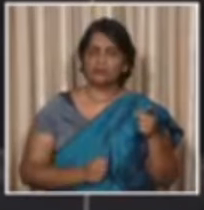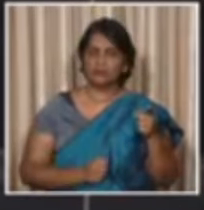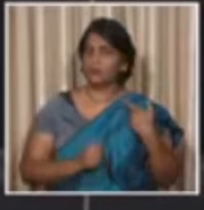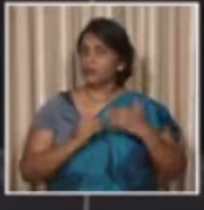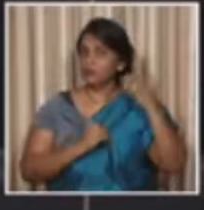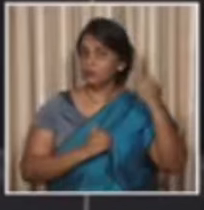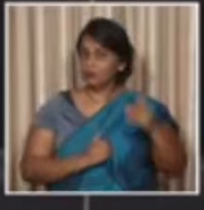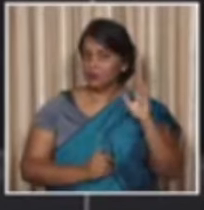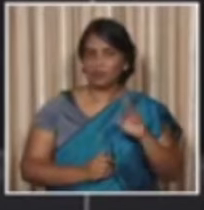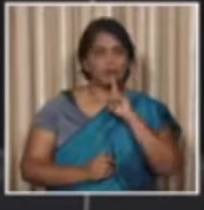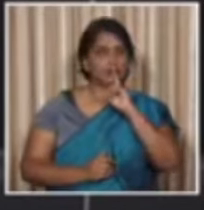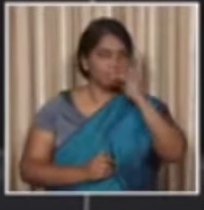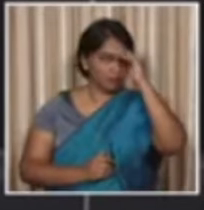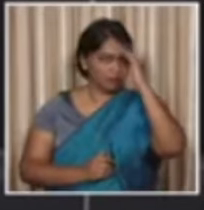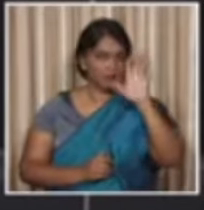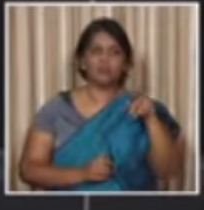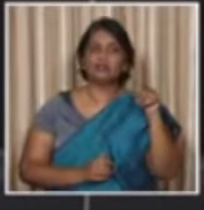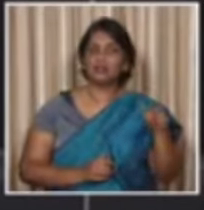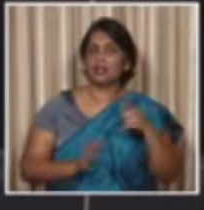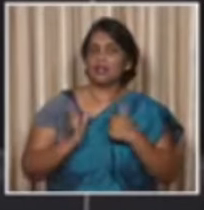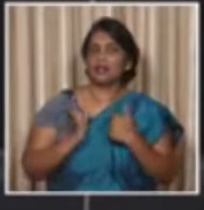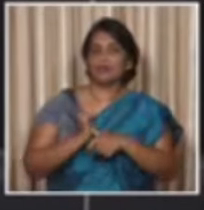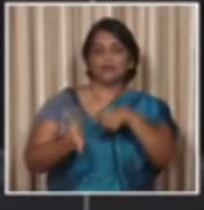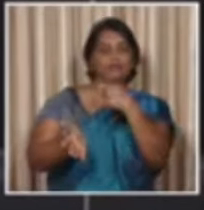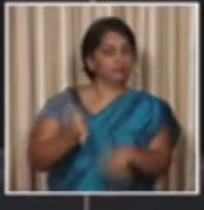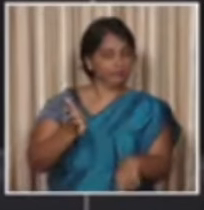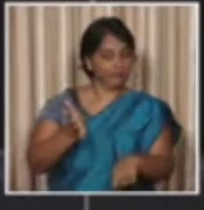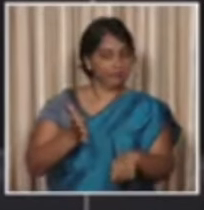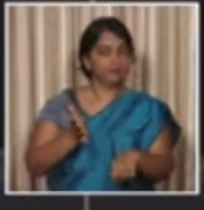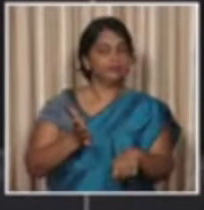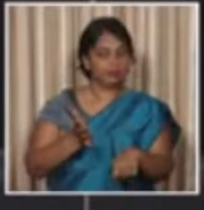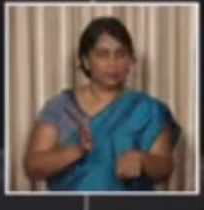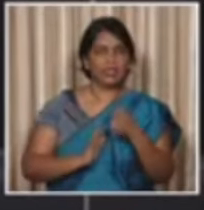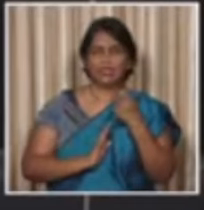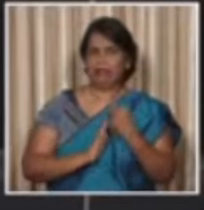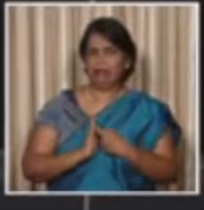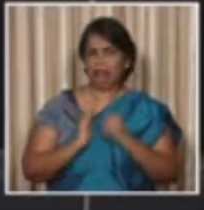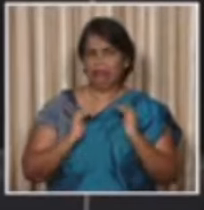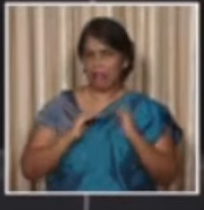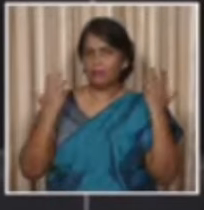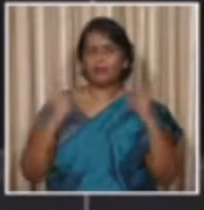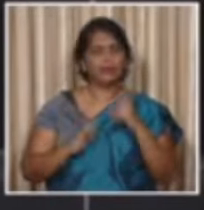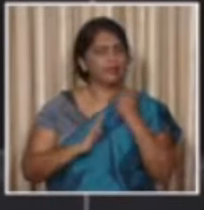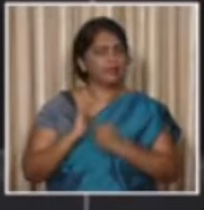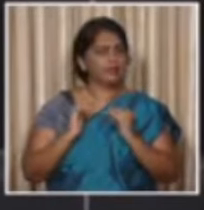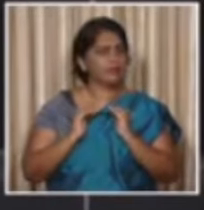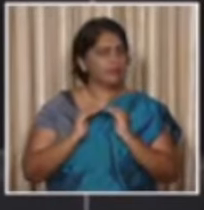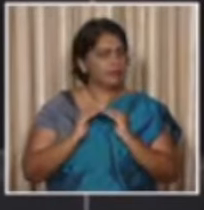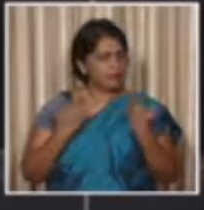පස්සේ කියනවා කතානායකතුමා මේ පනත අසංකරා කියලා නීති විරෝධී ලෙස. නීති විරෝධී